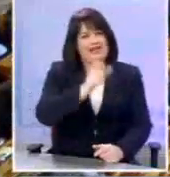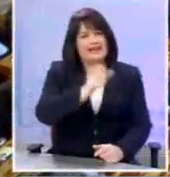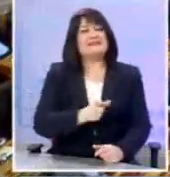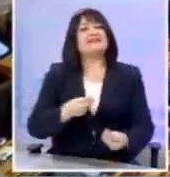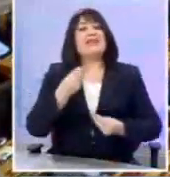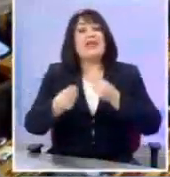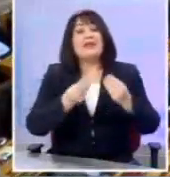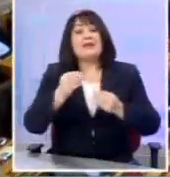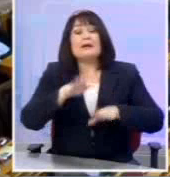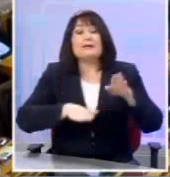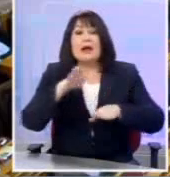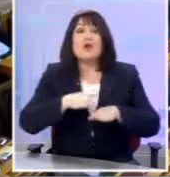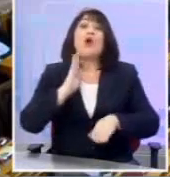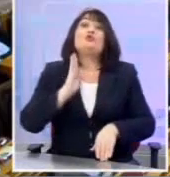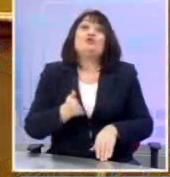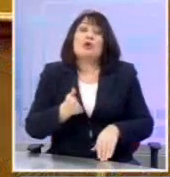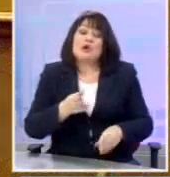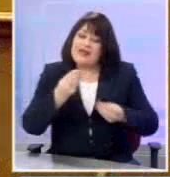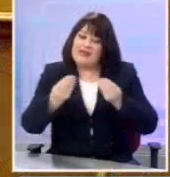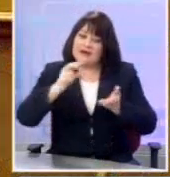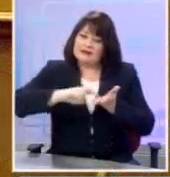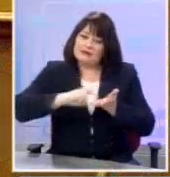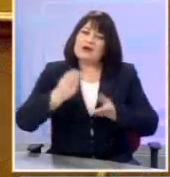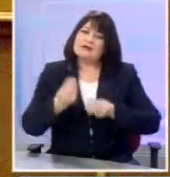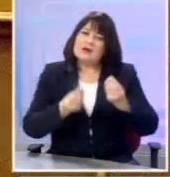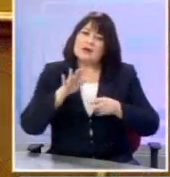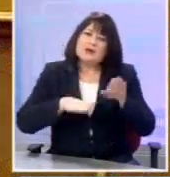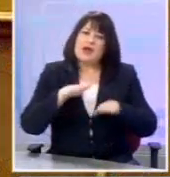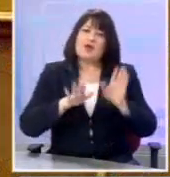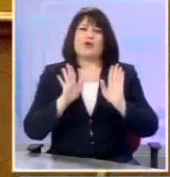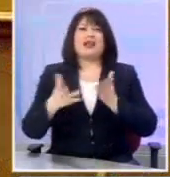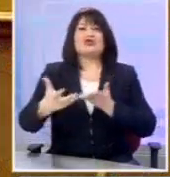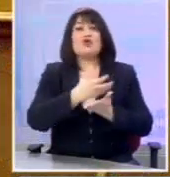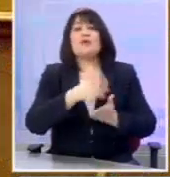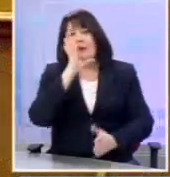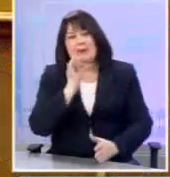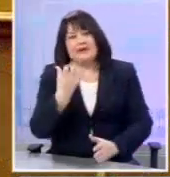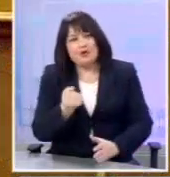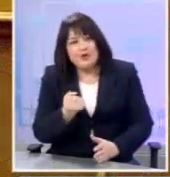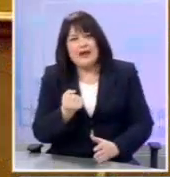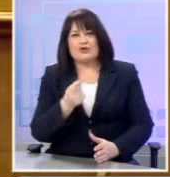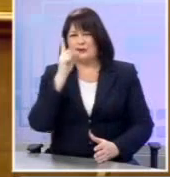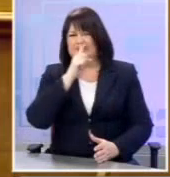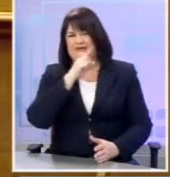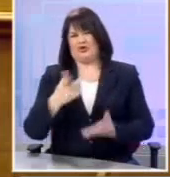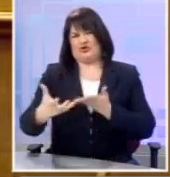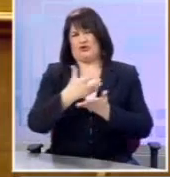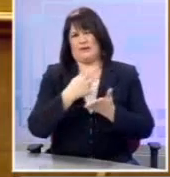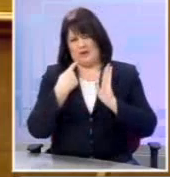εισφέρει ανάλογα με τη δύναμή του, ανάλογα με το πραγματικό του εισόδημα και όχι με εικονικά εισοδήματα.